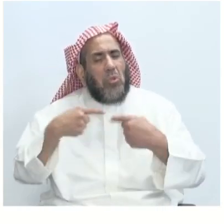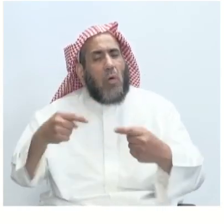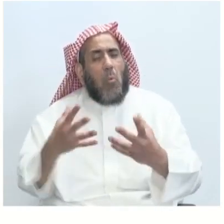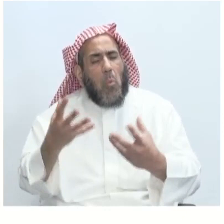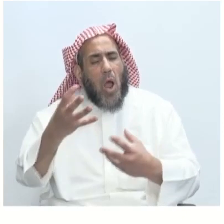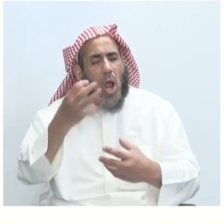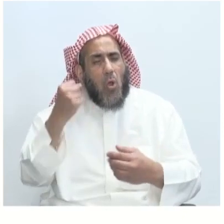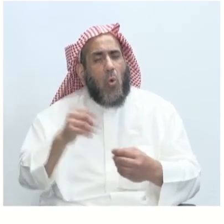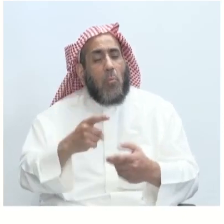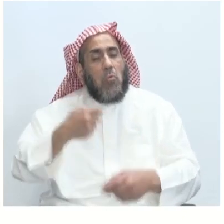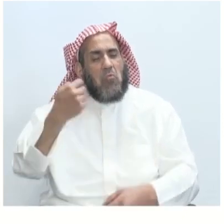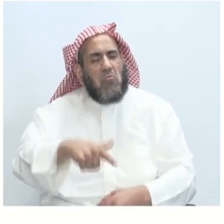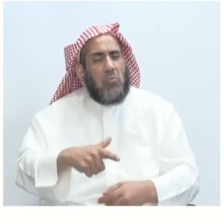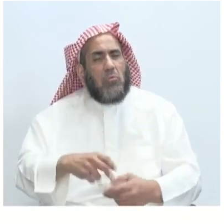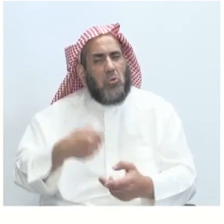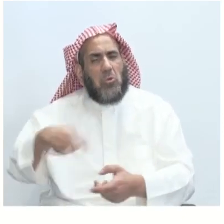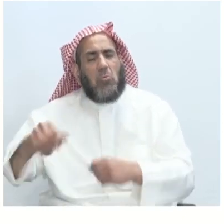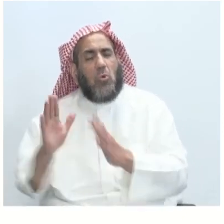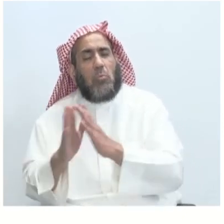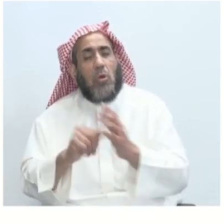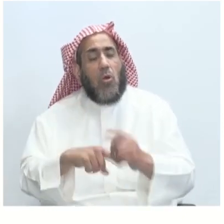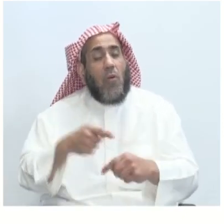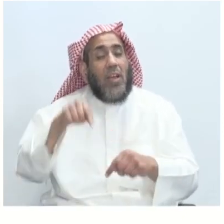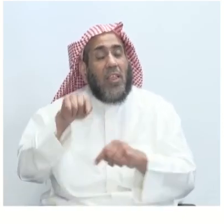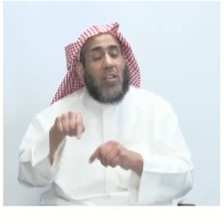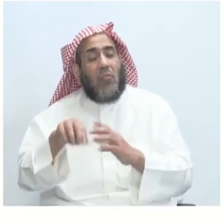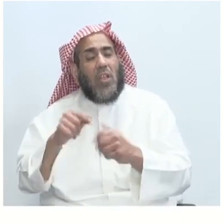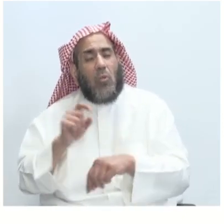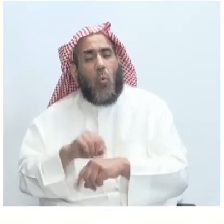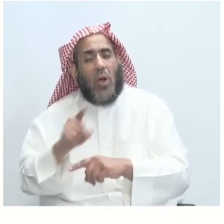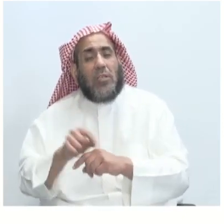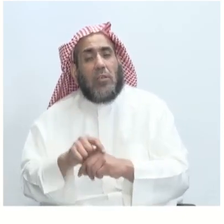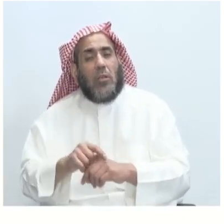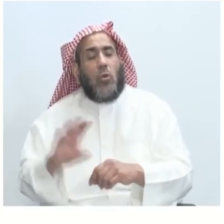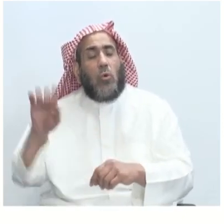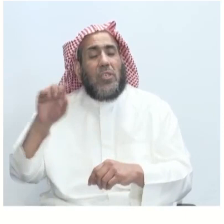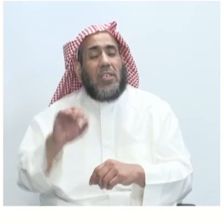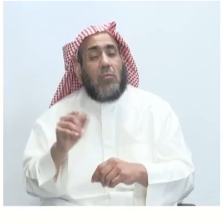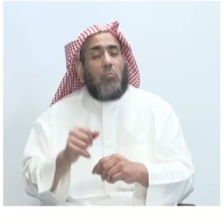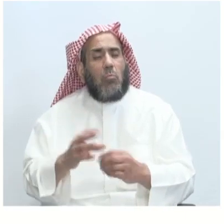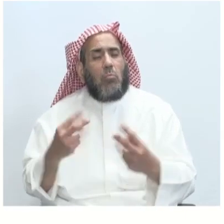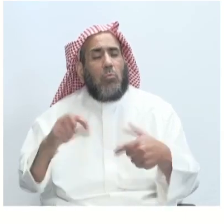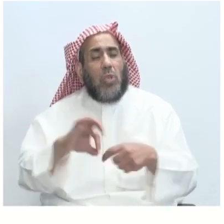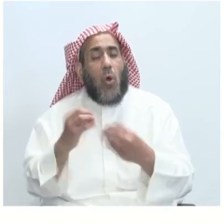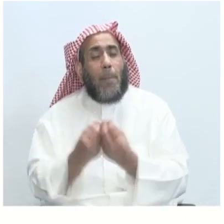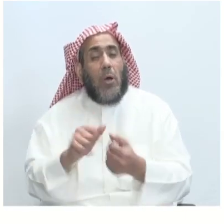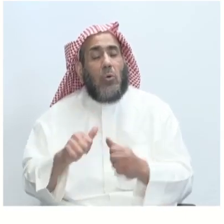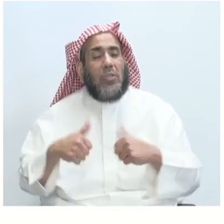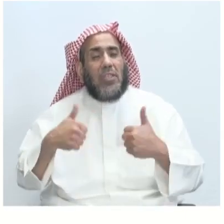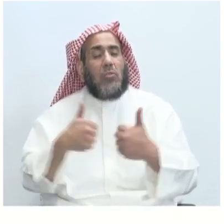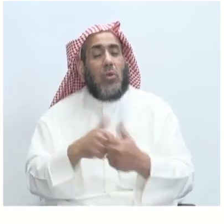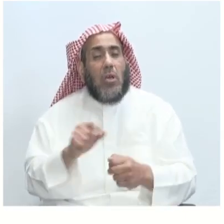يملكه من مصروف يشتري به مستلزماته من كتب و في ذك ذات الوقت حسين او حسين متعاون مع اسرته هذا